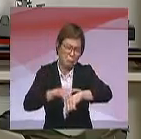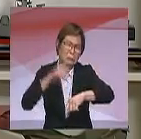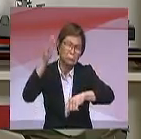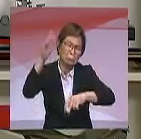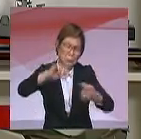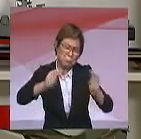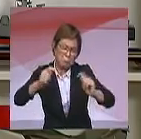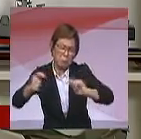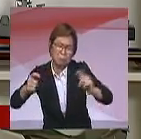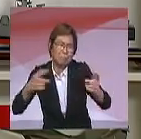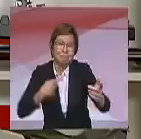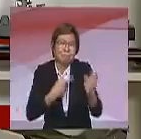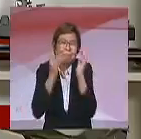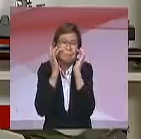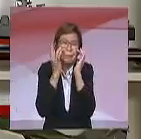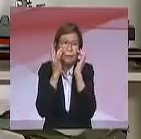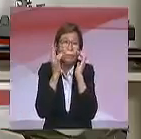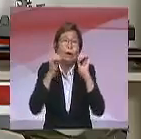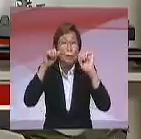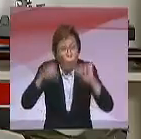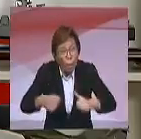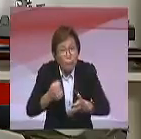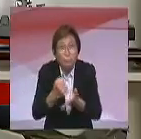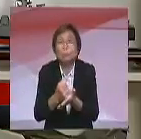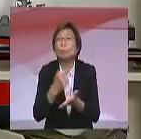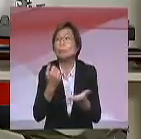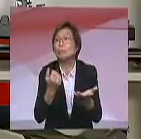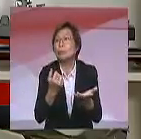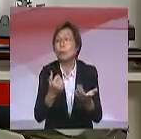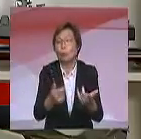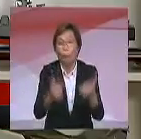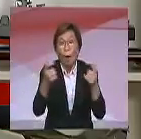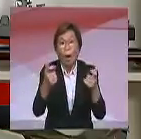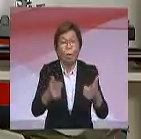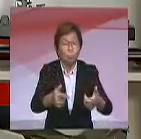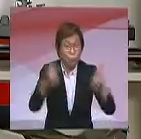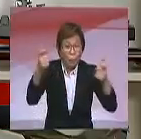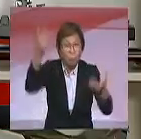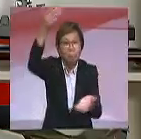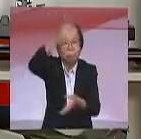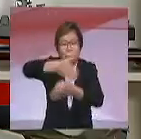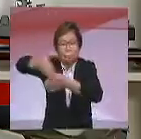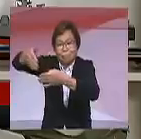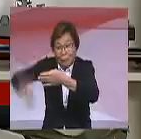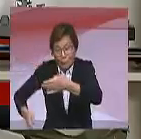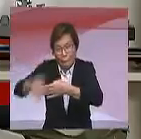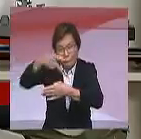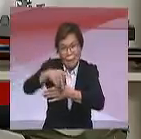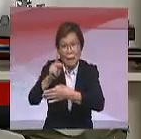semasa. Tetapi yang boleh membantu untuk mempercepatkan tamatnya